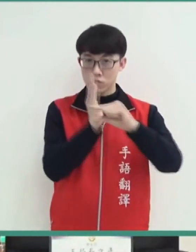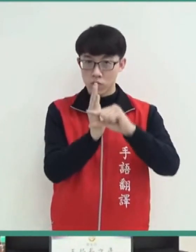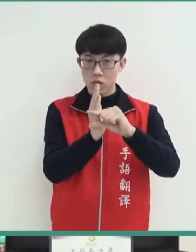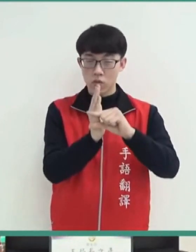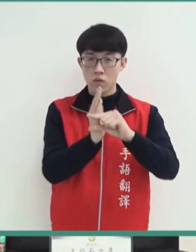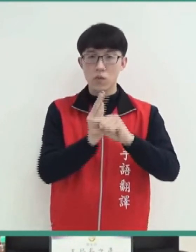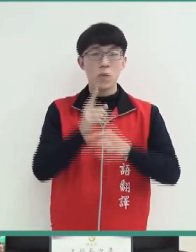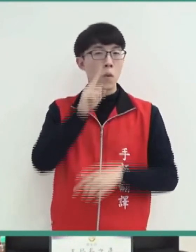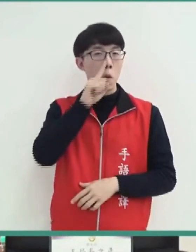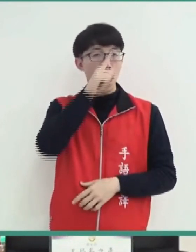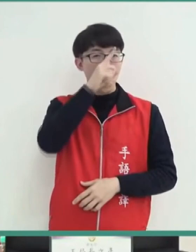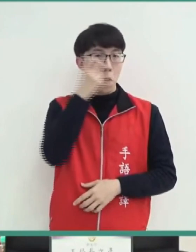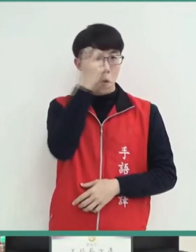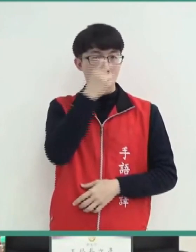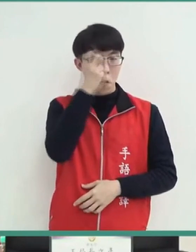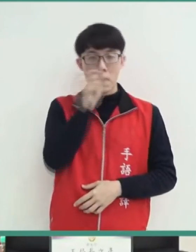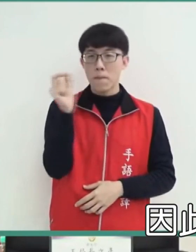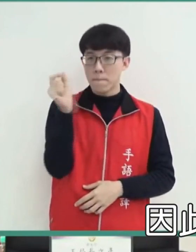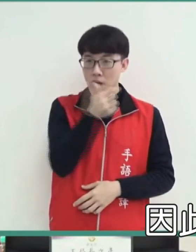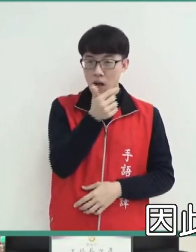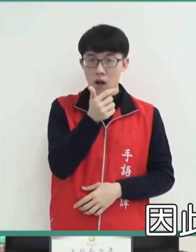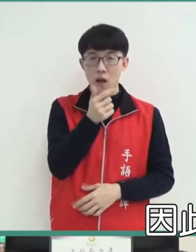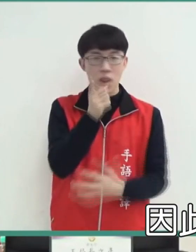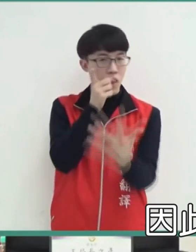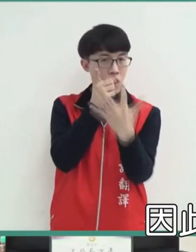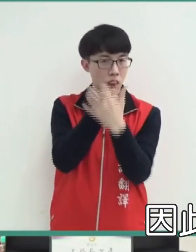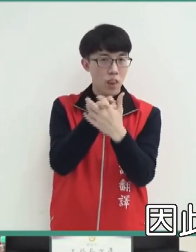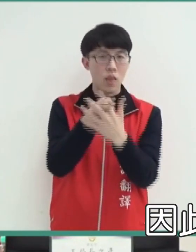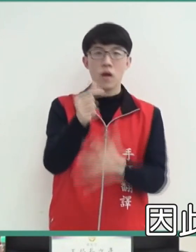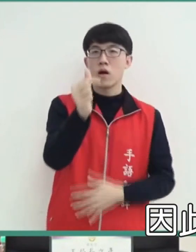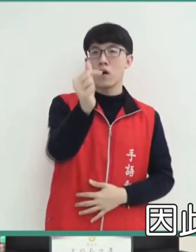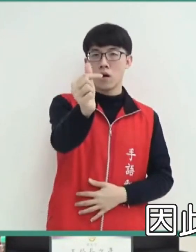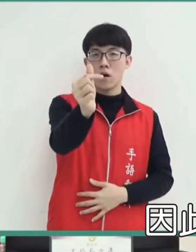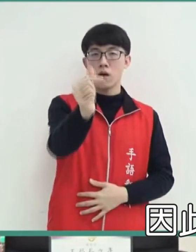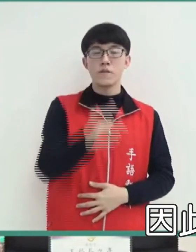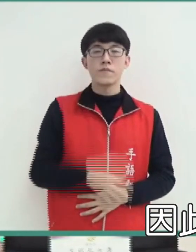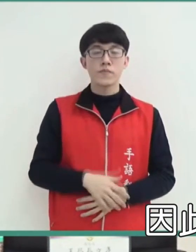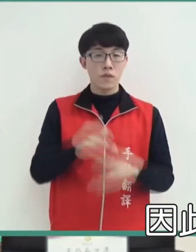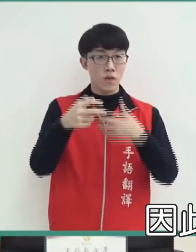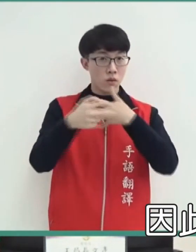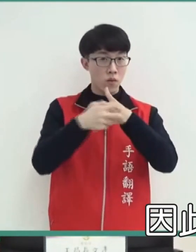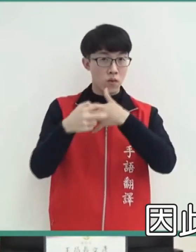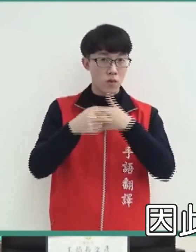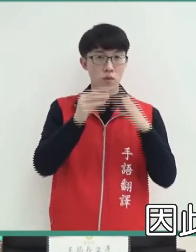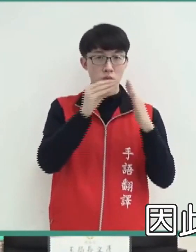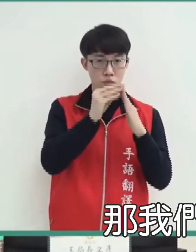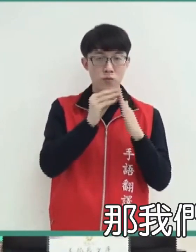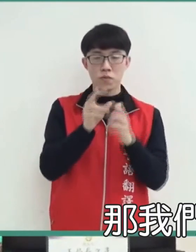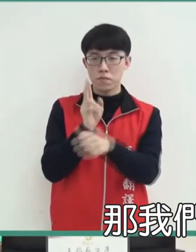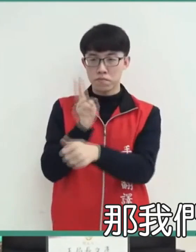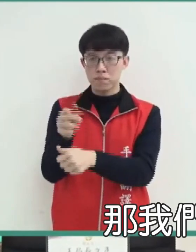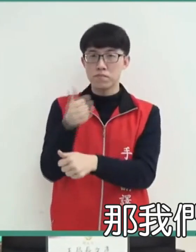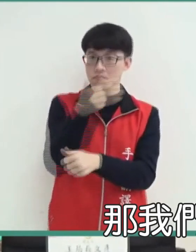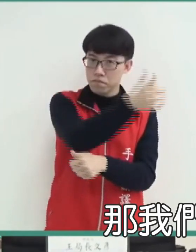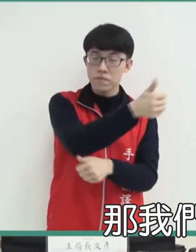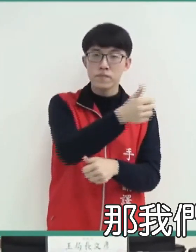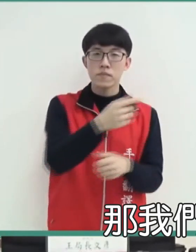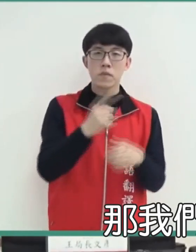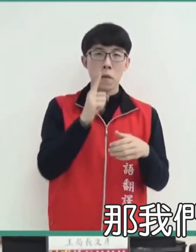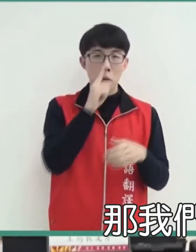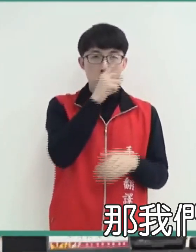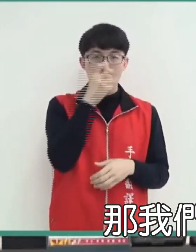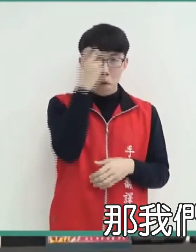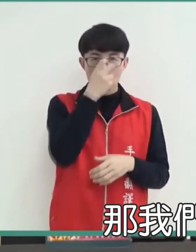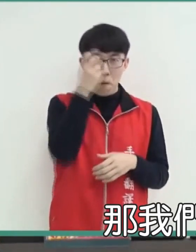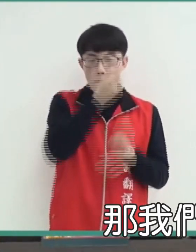快筛那阳性，那因此由卫生局安排做裁检，那我们第一轮